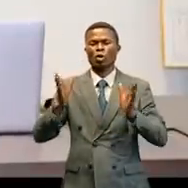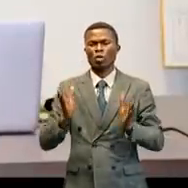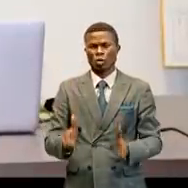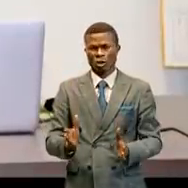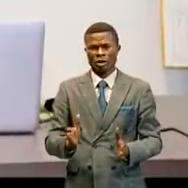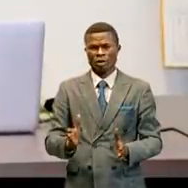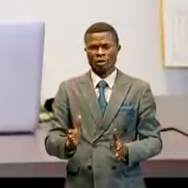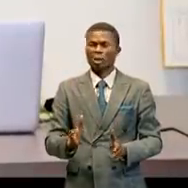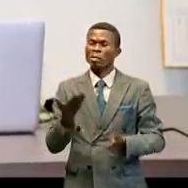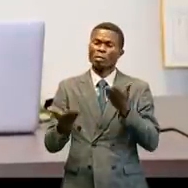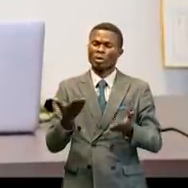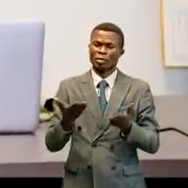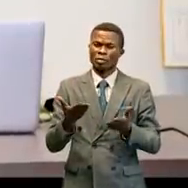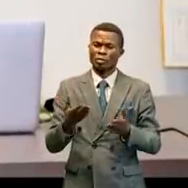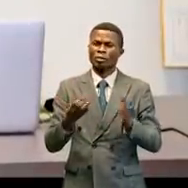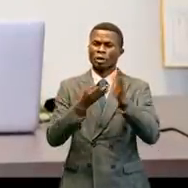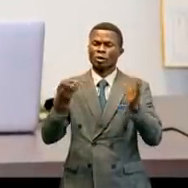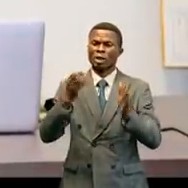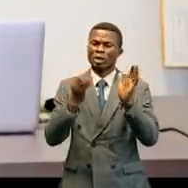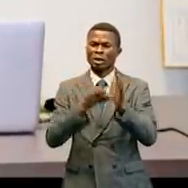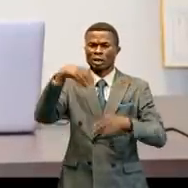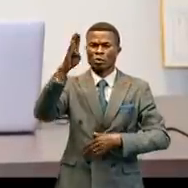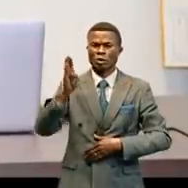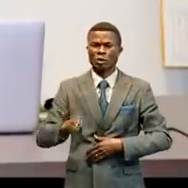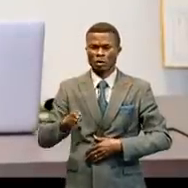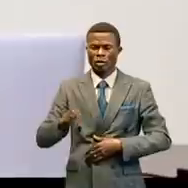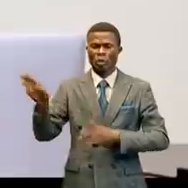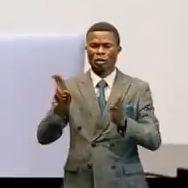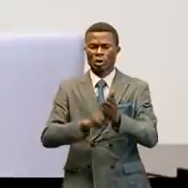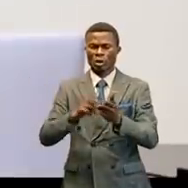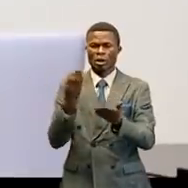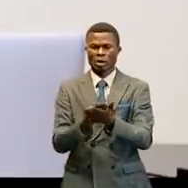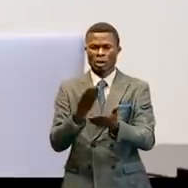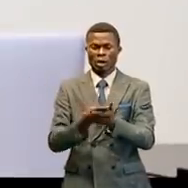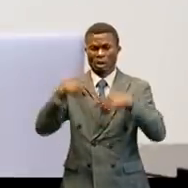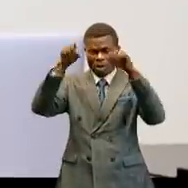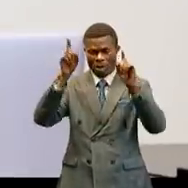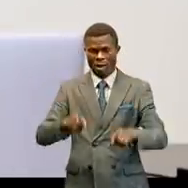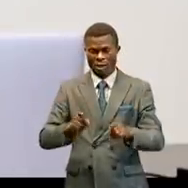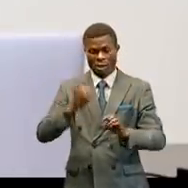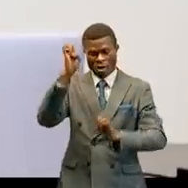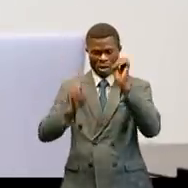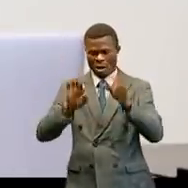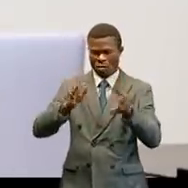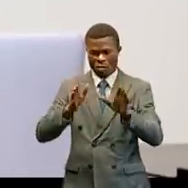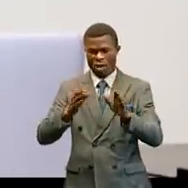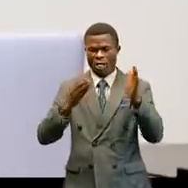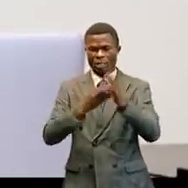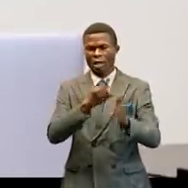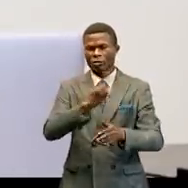congolais, soit 67% des assignations budgétaires annuelles évaluées